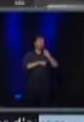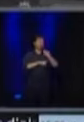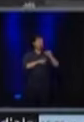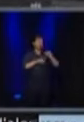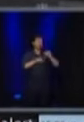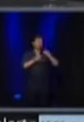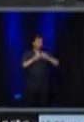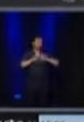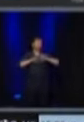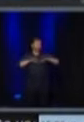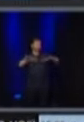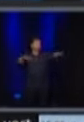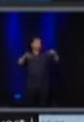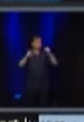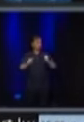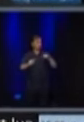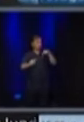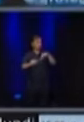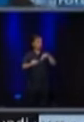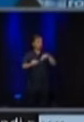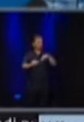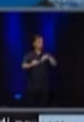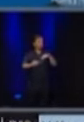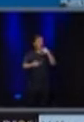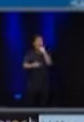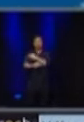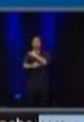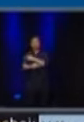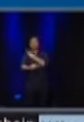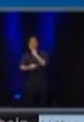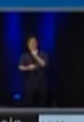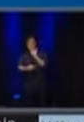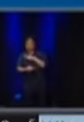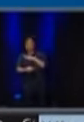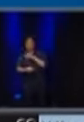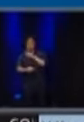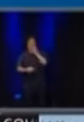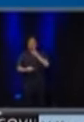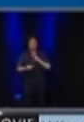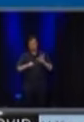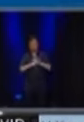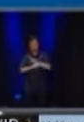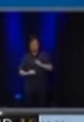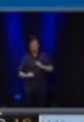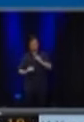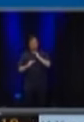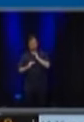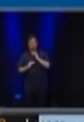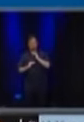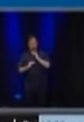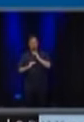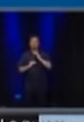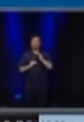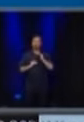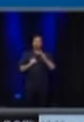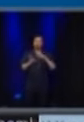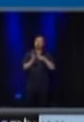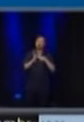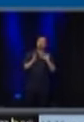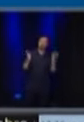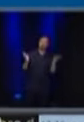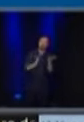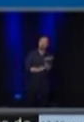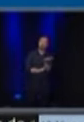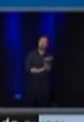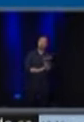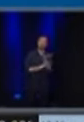veut dire pour les personnes qui sont doublement vaccinées, qui vont avoir la protection totale? À quoi ça va ressembler? Puis peut-être,